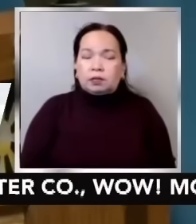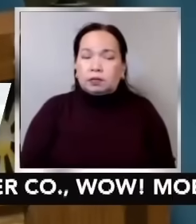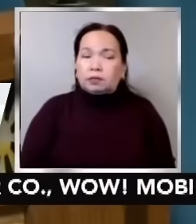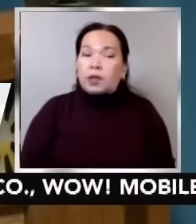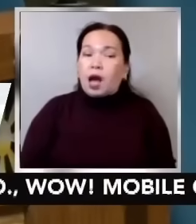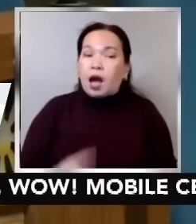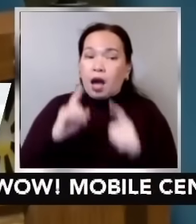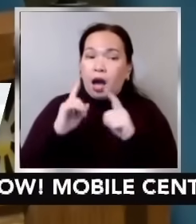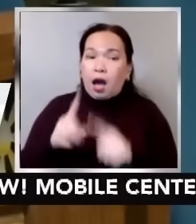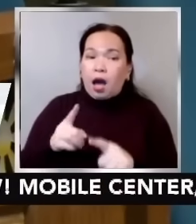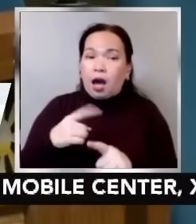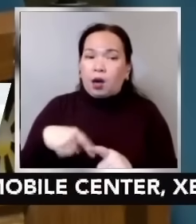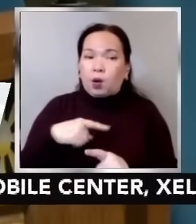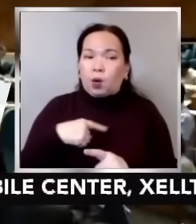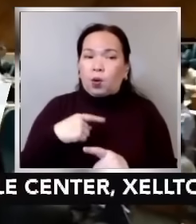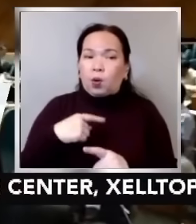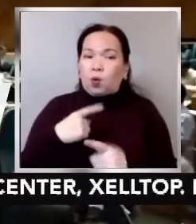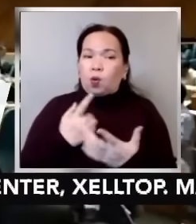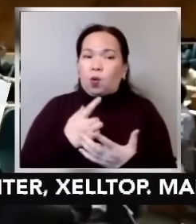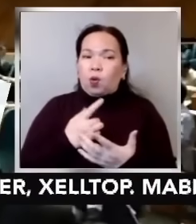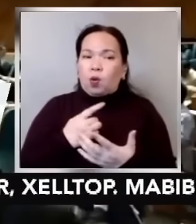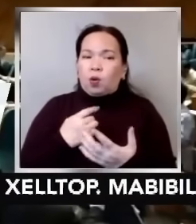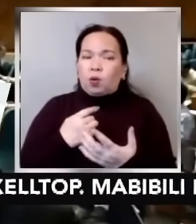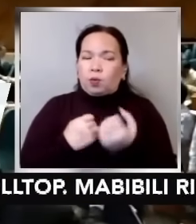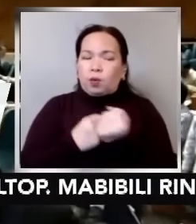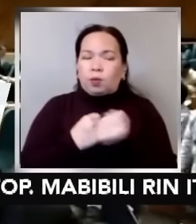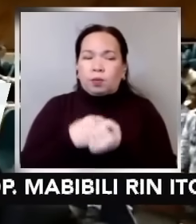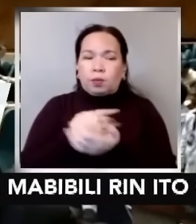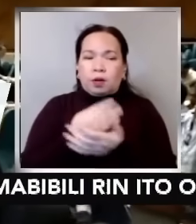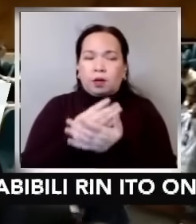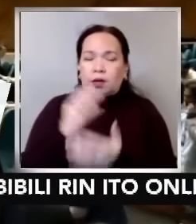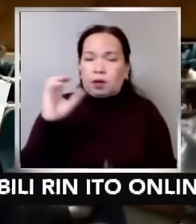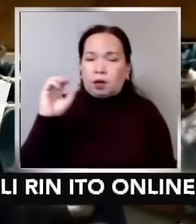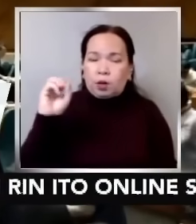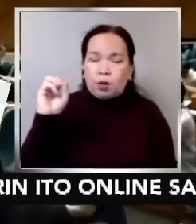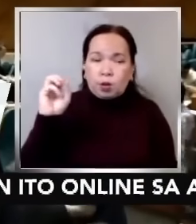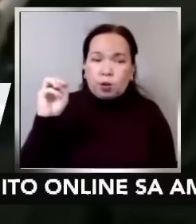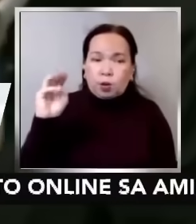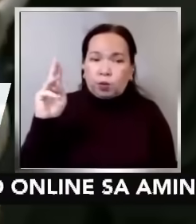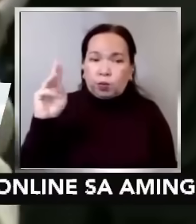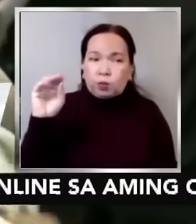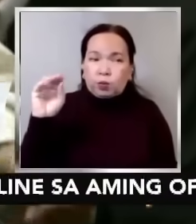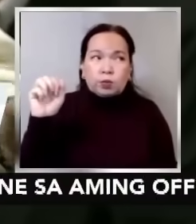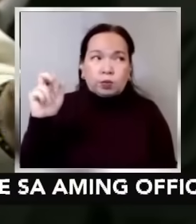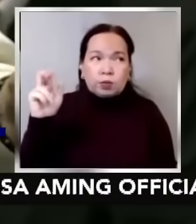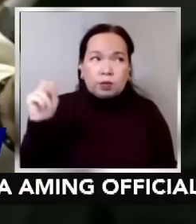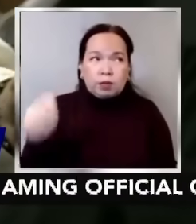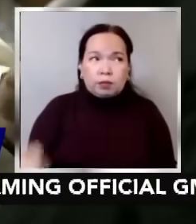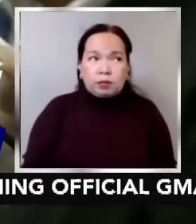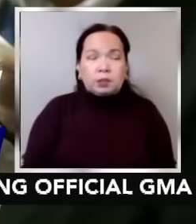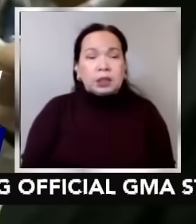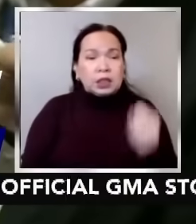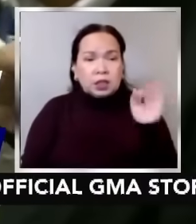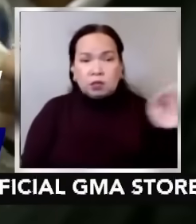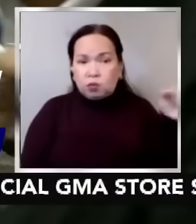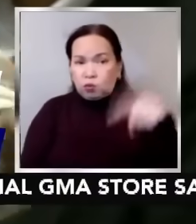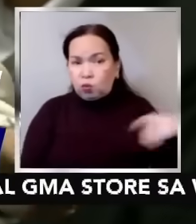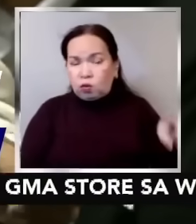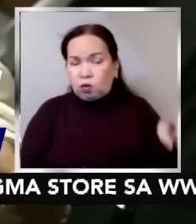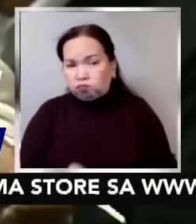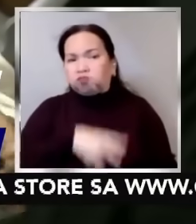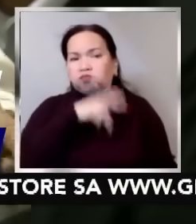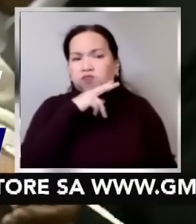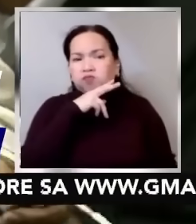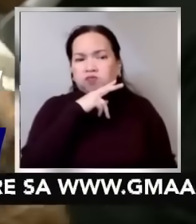ng budget ng ombudsman. Kung merong pagdududa na yung